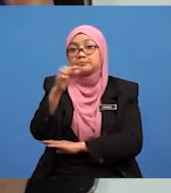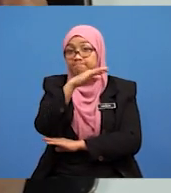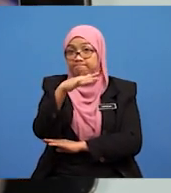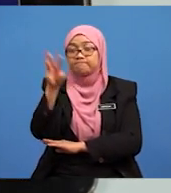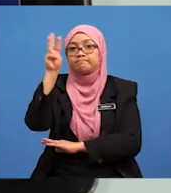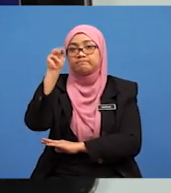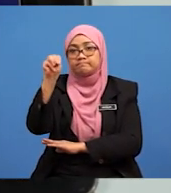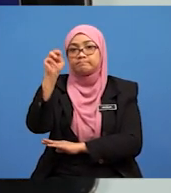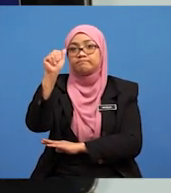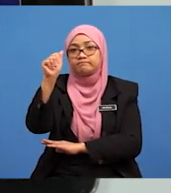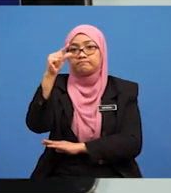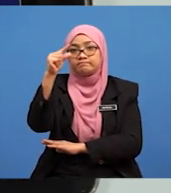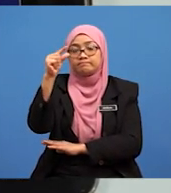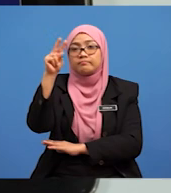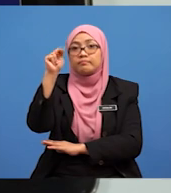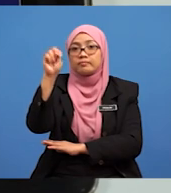jawapannya adalah